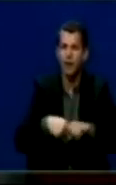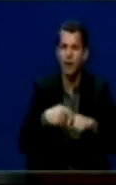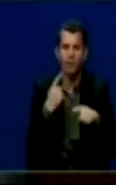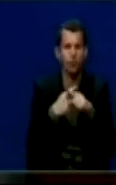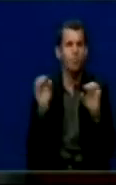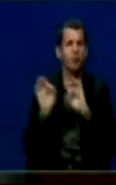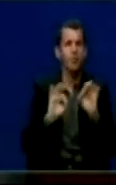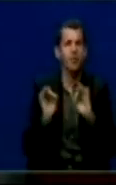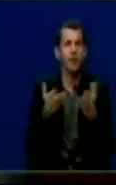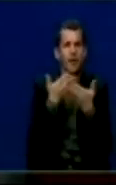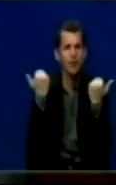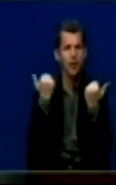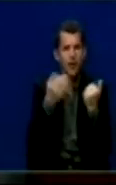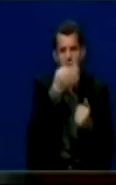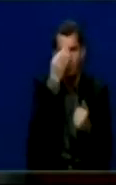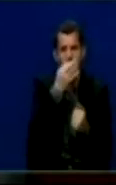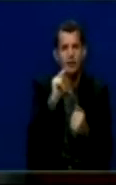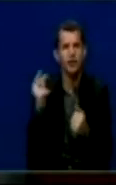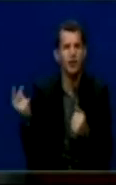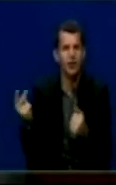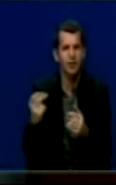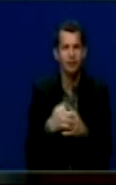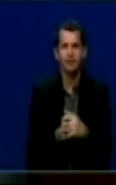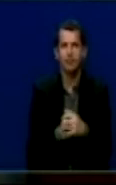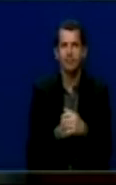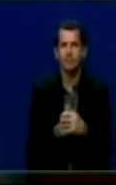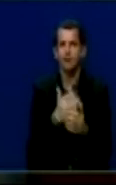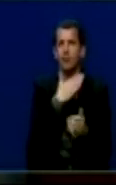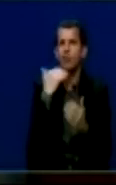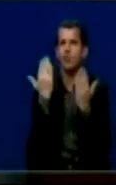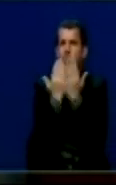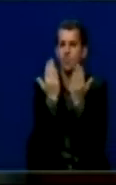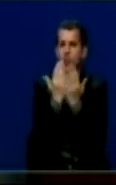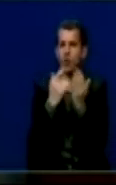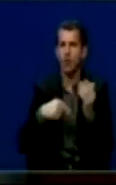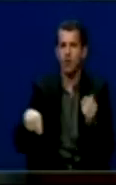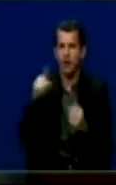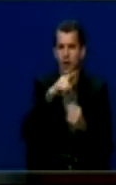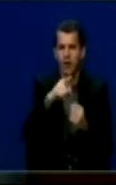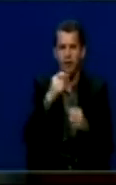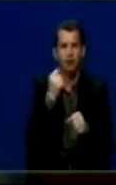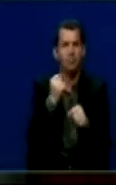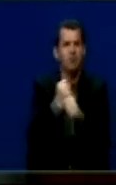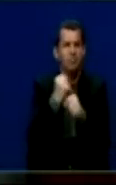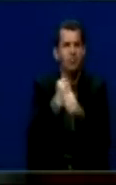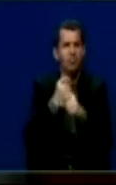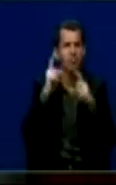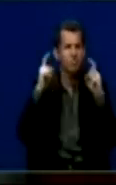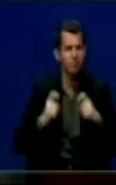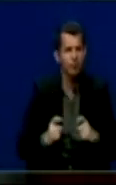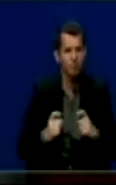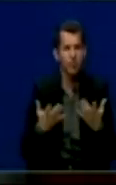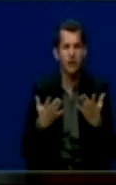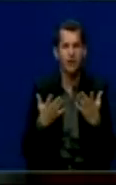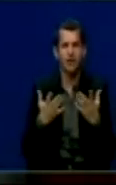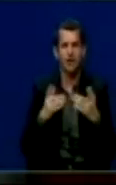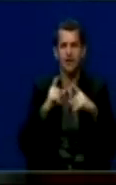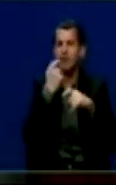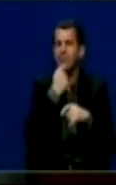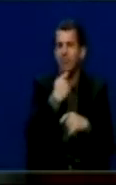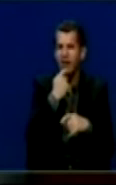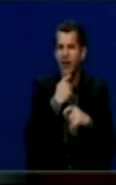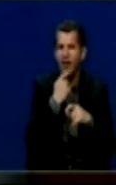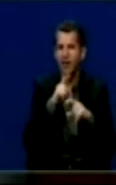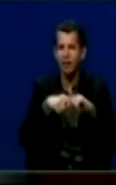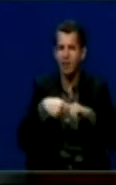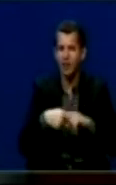përgatitur burime mësimore alternative. Shumë shkolla profesionale kanë punëtori të amortizuara, nuk i shërbejnë realizimit të programit mësimor, ndërkohë